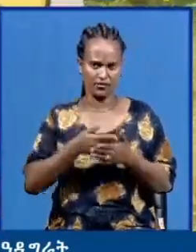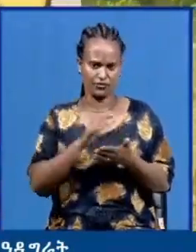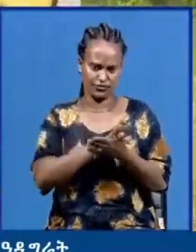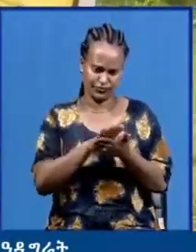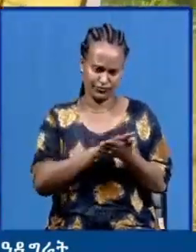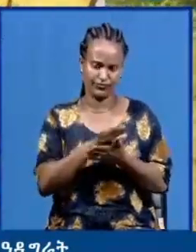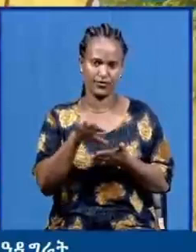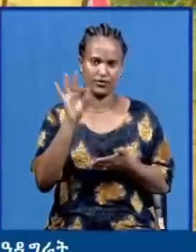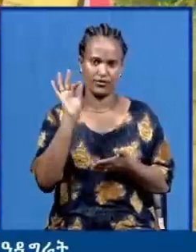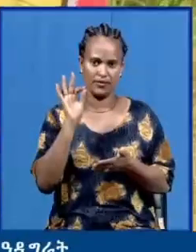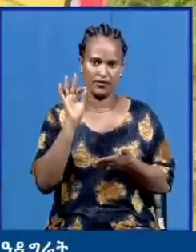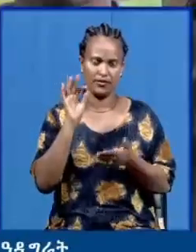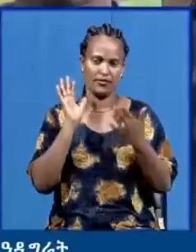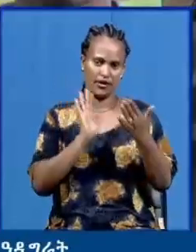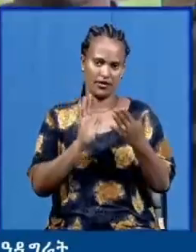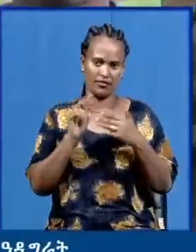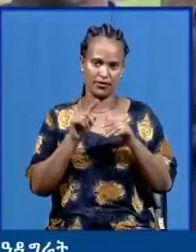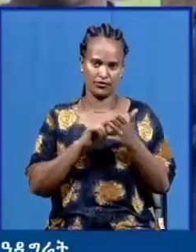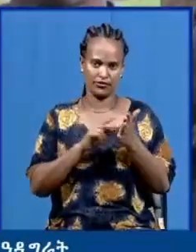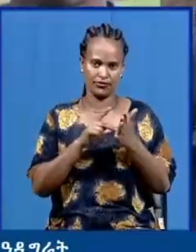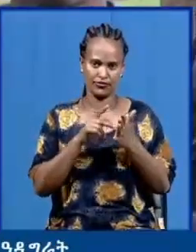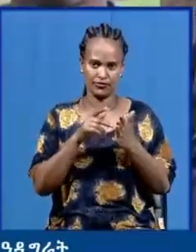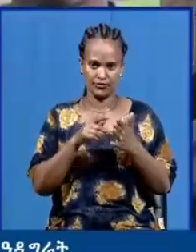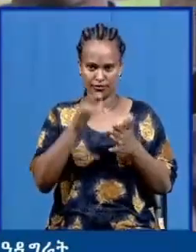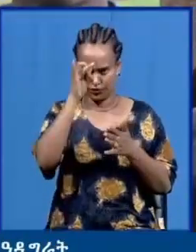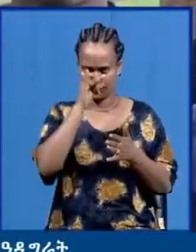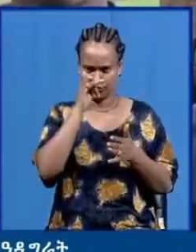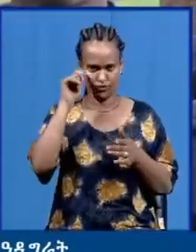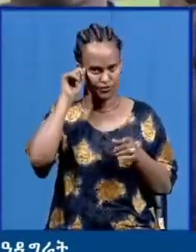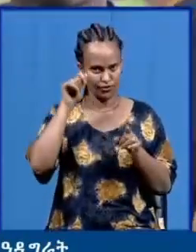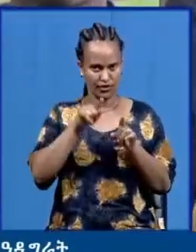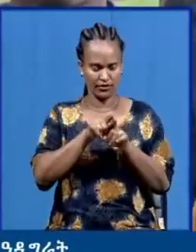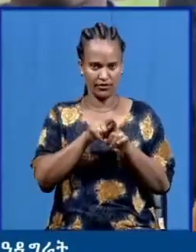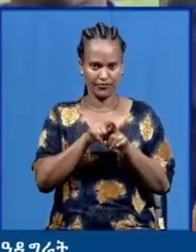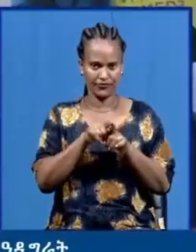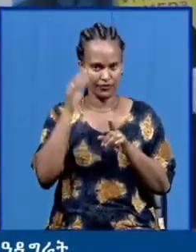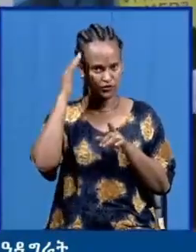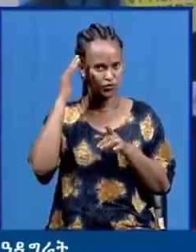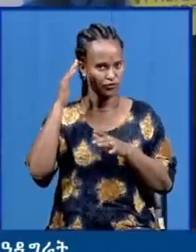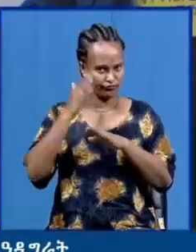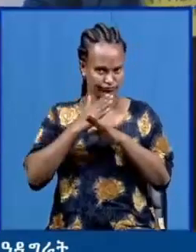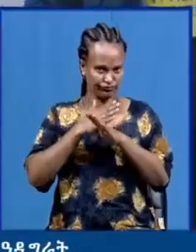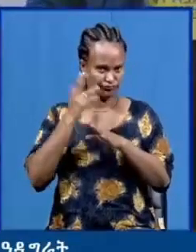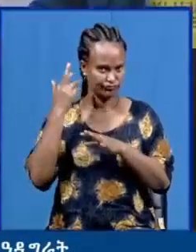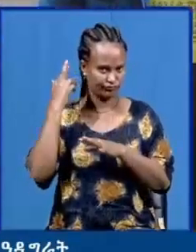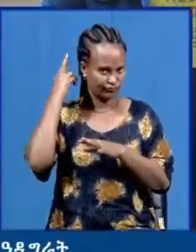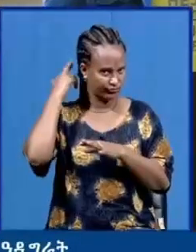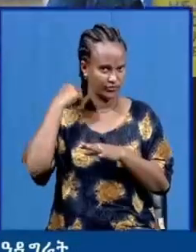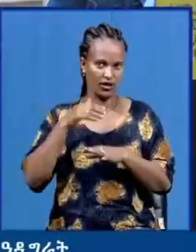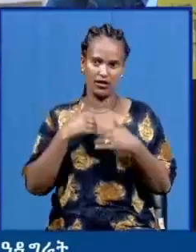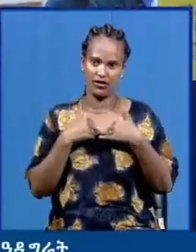ምሕፃብ እየን እውን ዝርከባ ዘለዋ ብኣካል ማለት እዩ። እዞም ጀጋኑ ኣሕዋትና ፀጉሮም ነስተኻኽሎም ኣለና ማለት እዩ። ላይክ